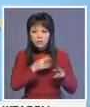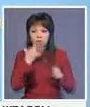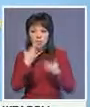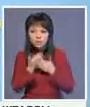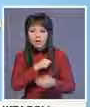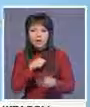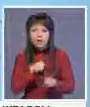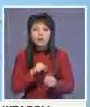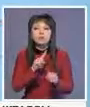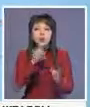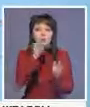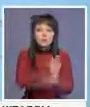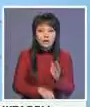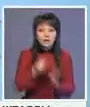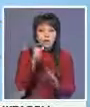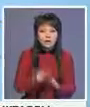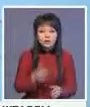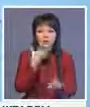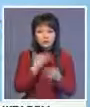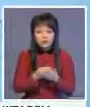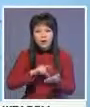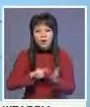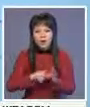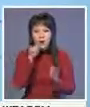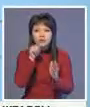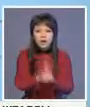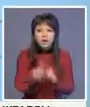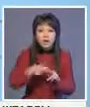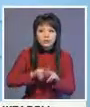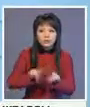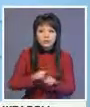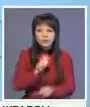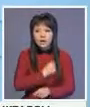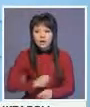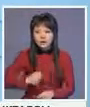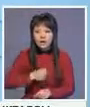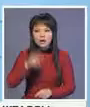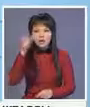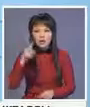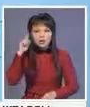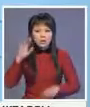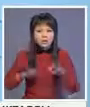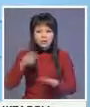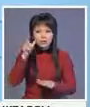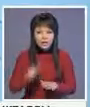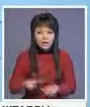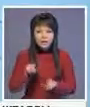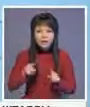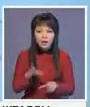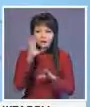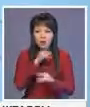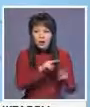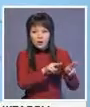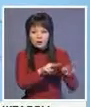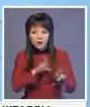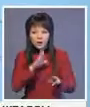Атыс қаруын көрген жастар пәтерлеріне кіріп бойта салайды. Осы уақытта ашу ызаға булыққан күдікті пәтердің есігіне оқ